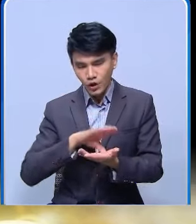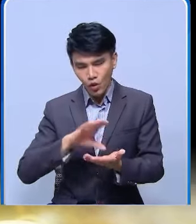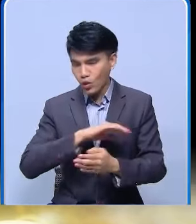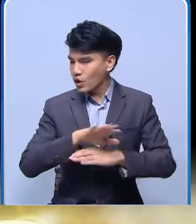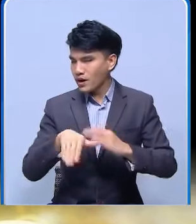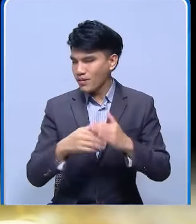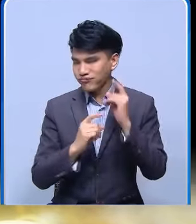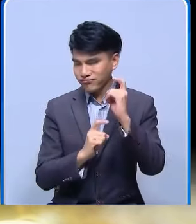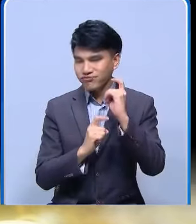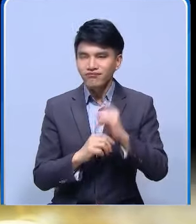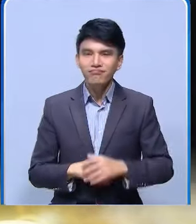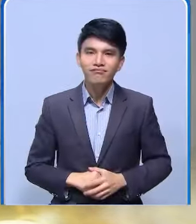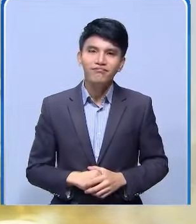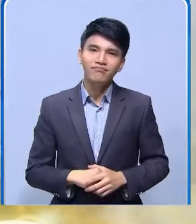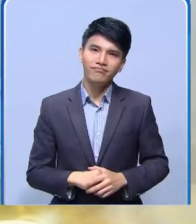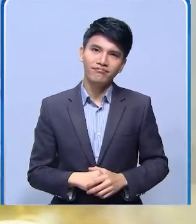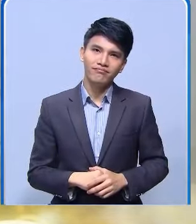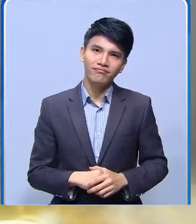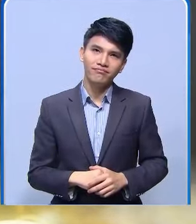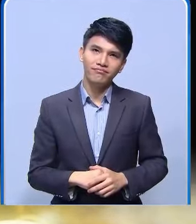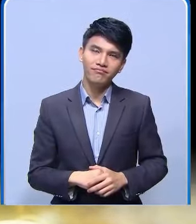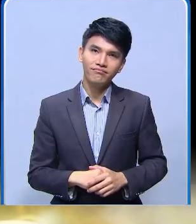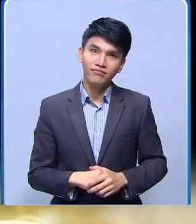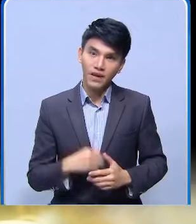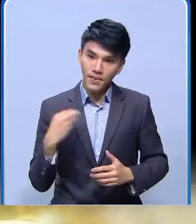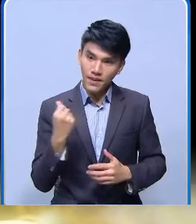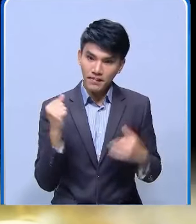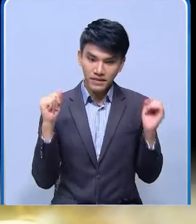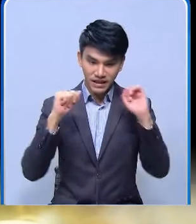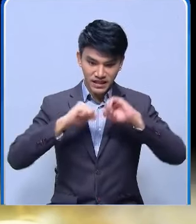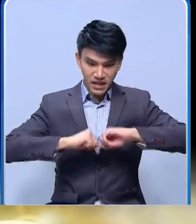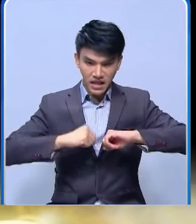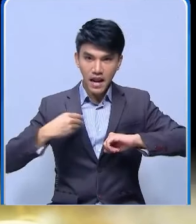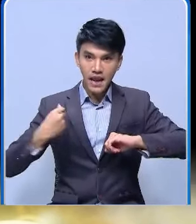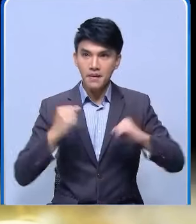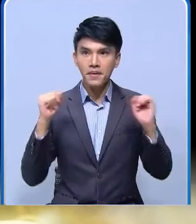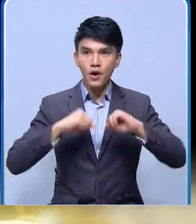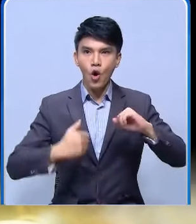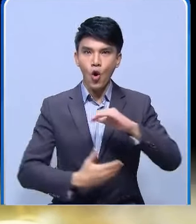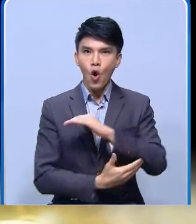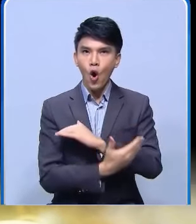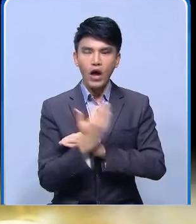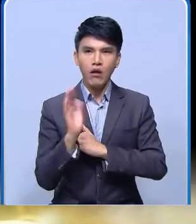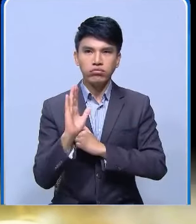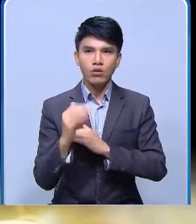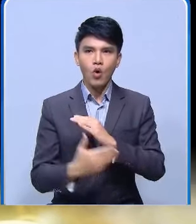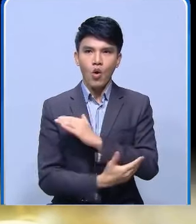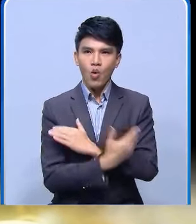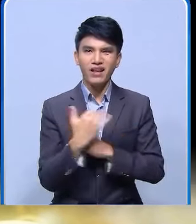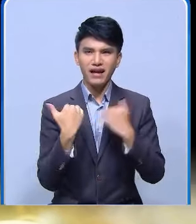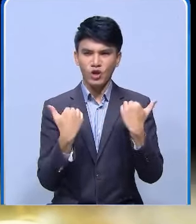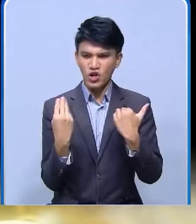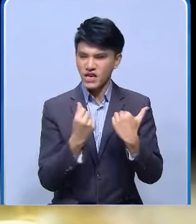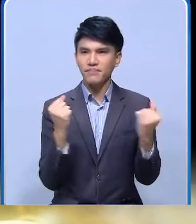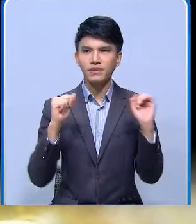เสี่ยงนะคะแลยังมีคำว่ารีบตัดสินใจด้วยอ่ะต้องให้รีบด้วยไม่ให้โอกาสเราเลยนะฮะอ่ะบอกว่าโอกาสทองแบบนี้ต้องรีบ